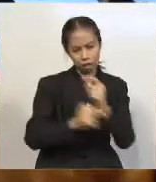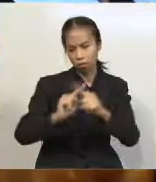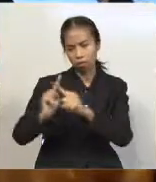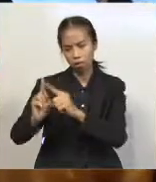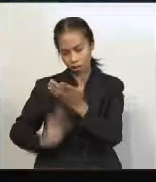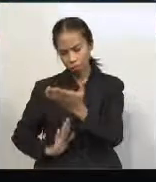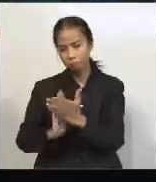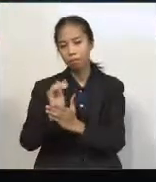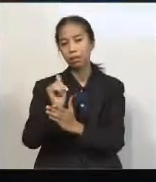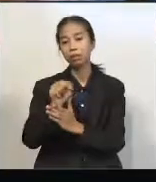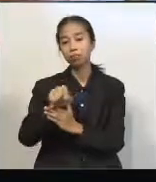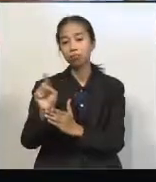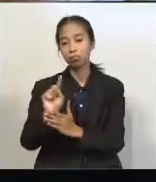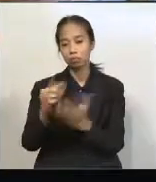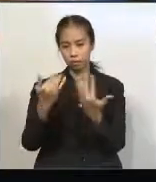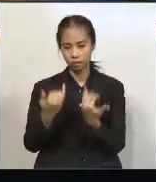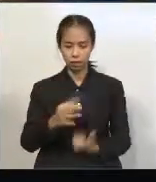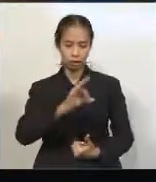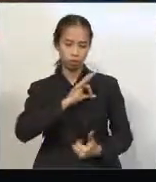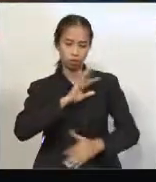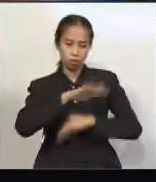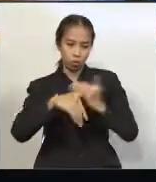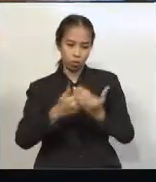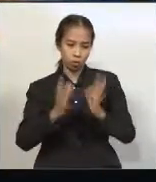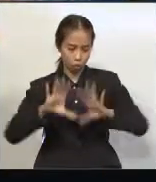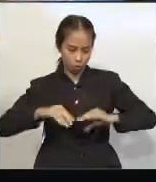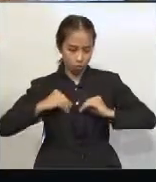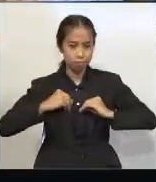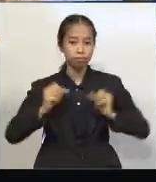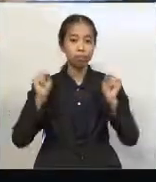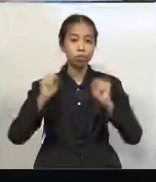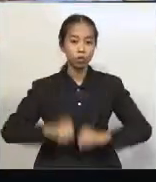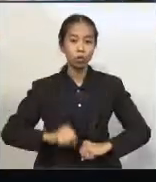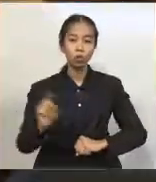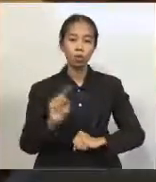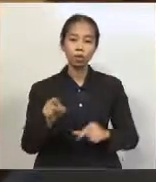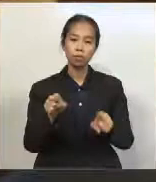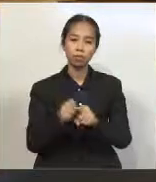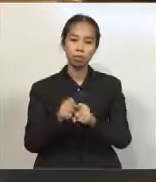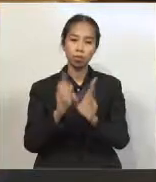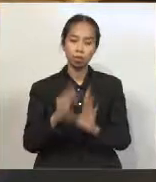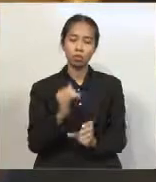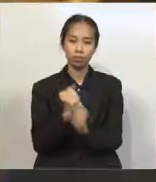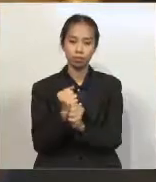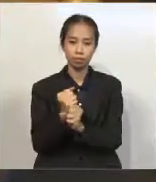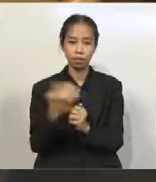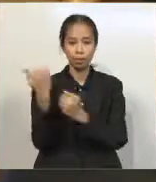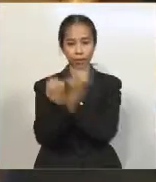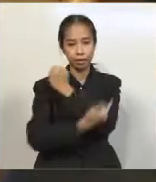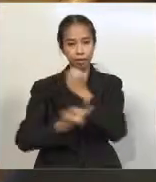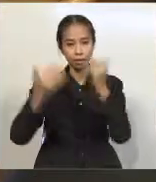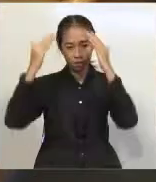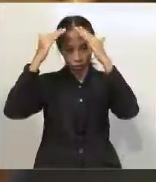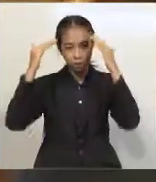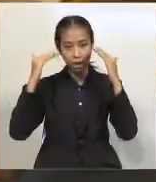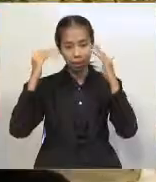ทยหลังจากสมาชิกเห็นพ้องให้การเจรจาได้ข้อยุติในการเจรจาระดับเจ้าหน้าที่ที่เมืองดานังประเทศเวียดนามช่